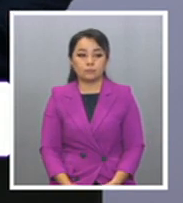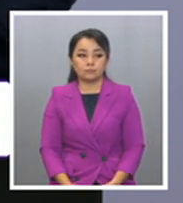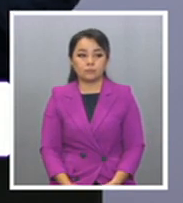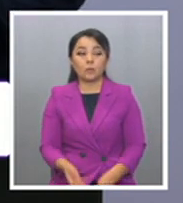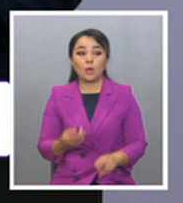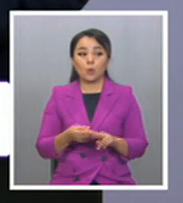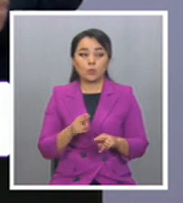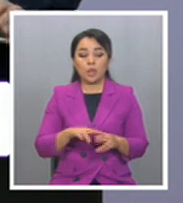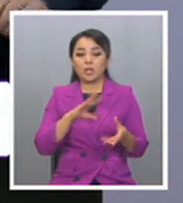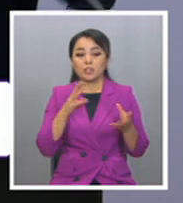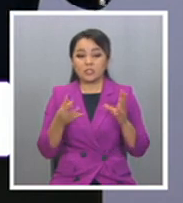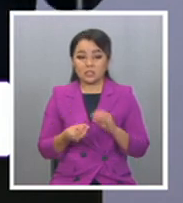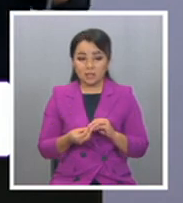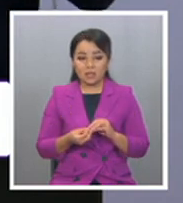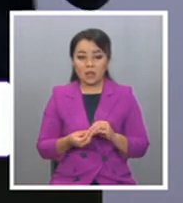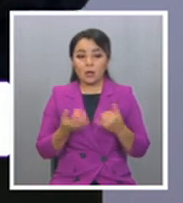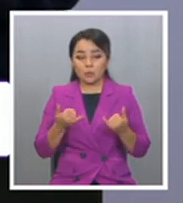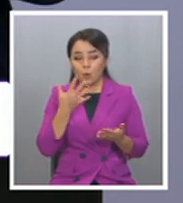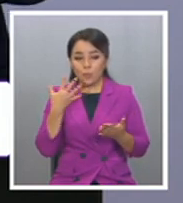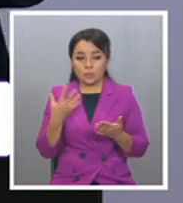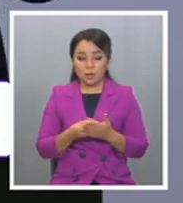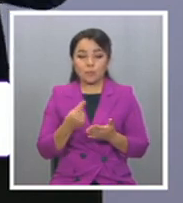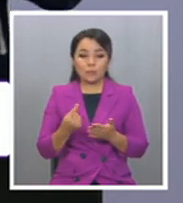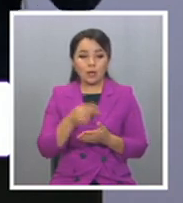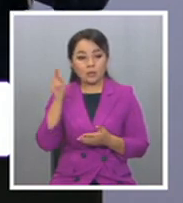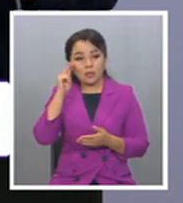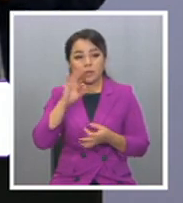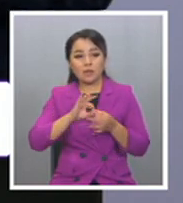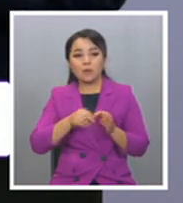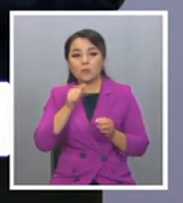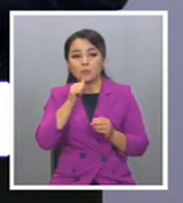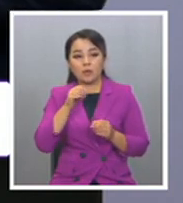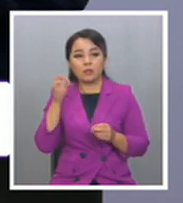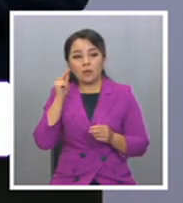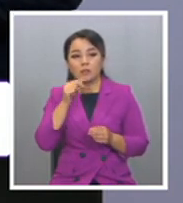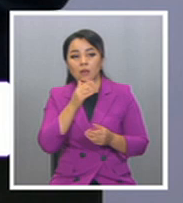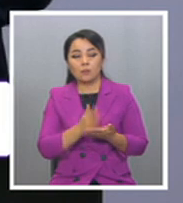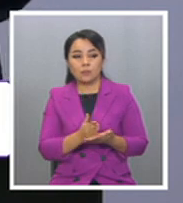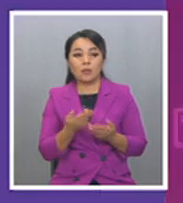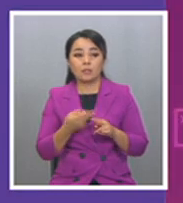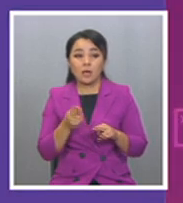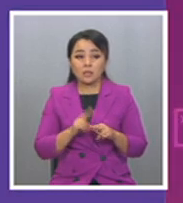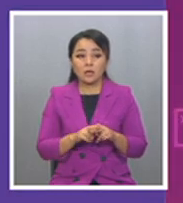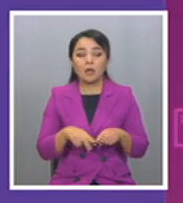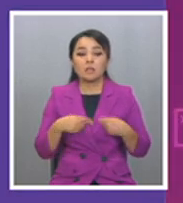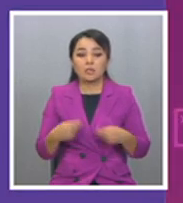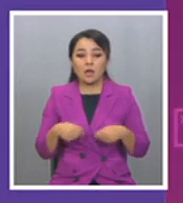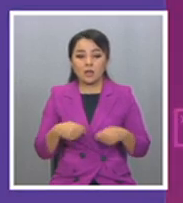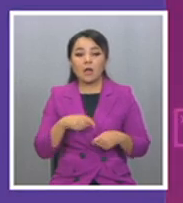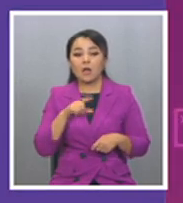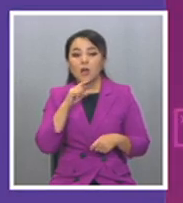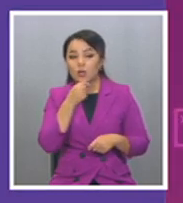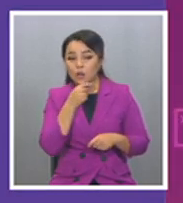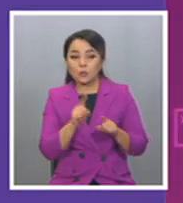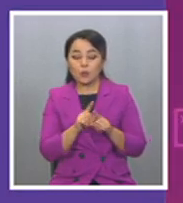Осының нәтижесінде енді өзіміздің алған білімімізді бір қорытындылап алсақ. Яғни, нарықтық экономика дамуына